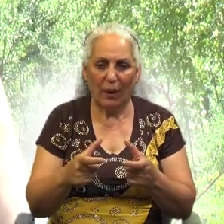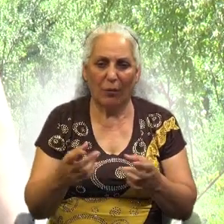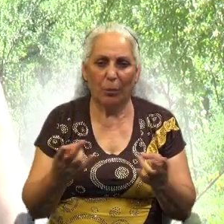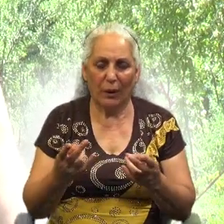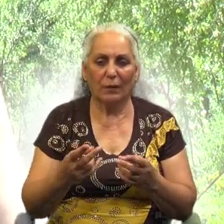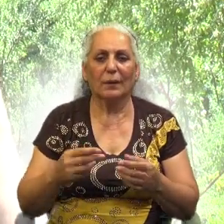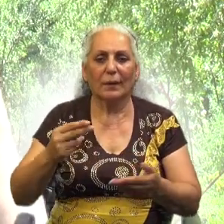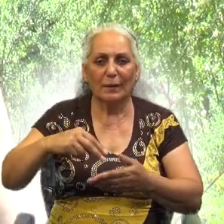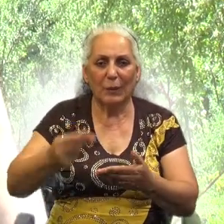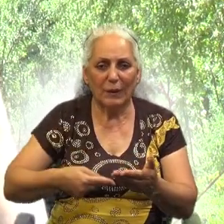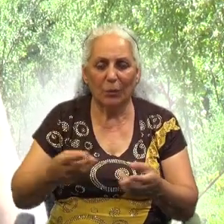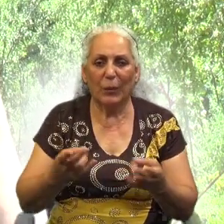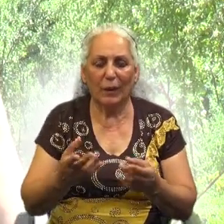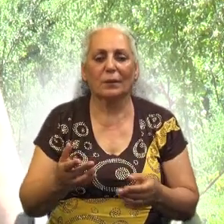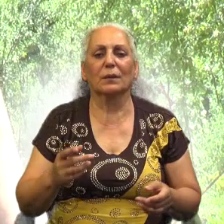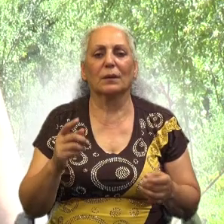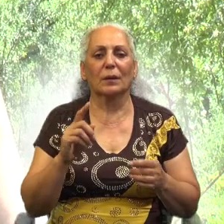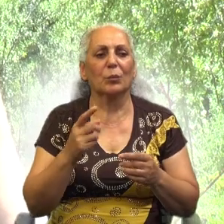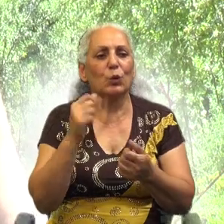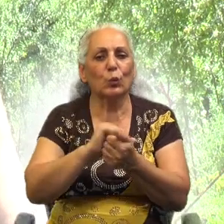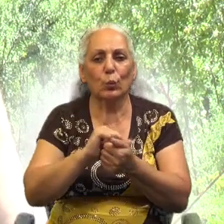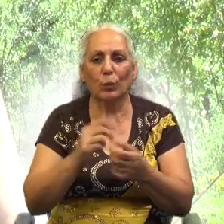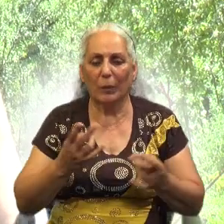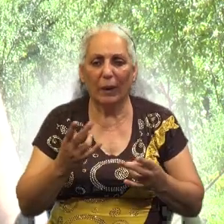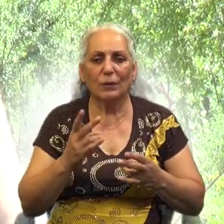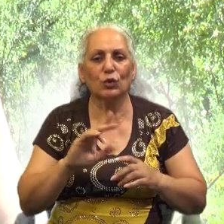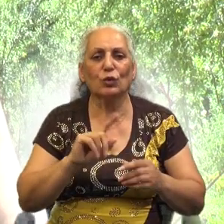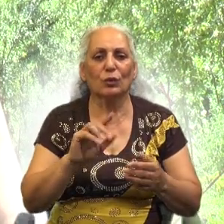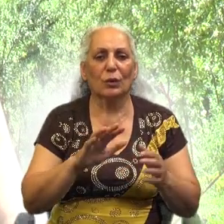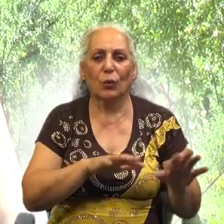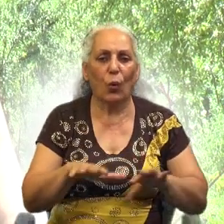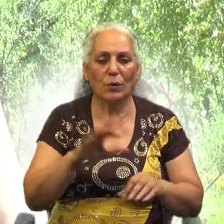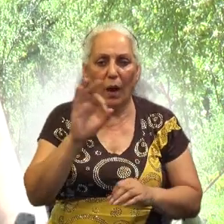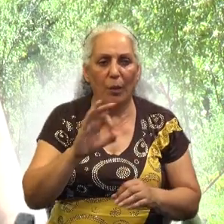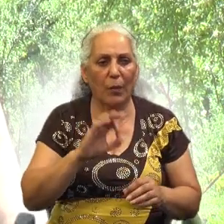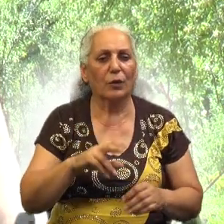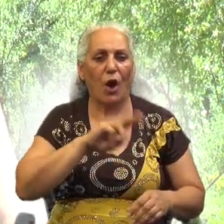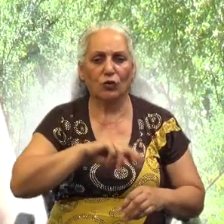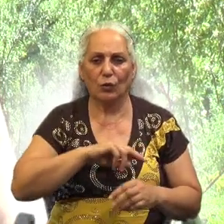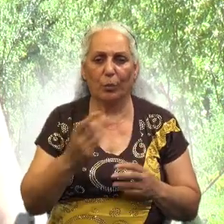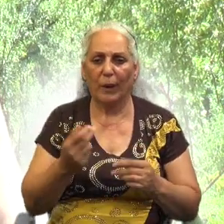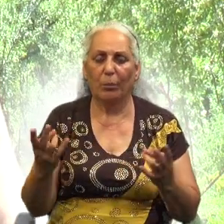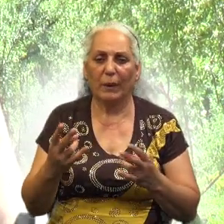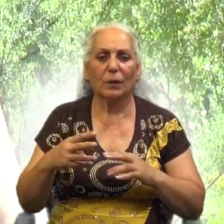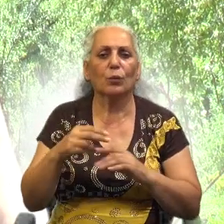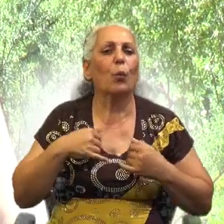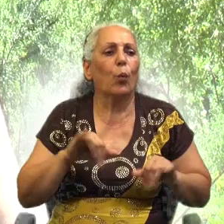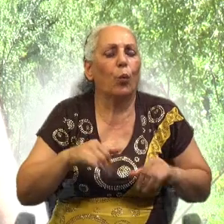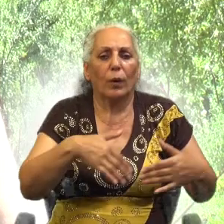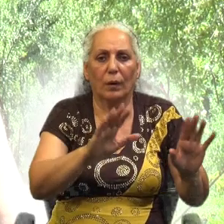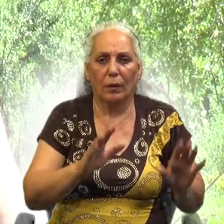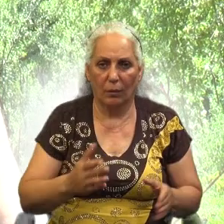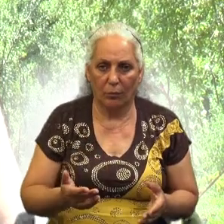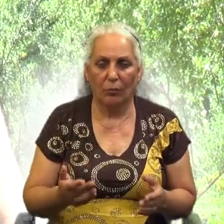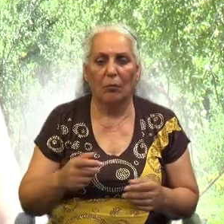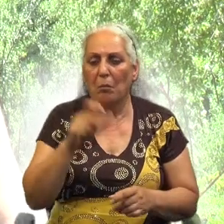փաստաթուղթա պետքա գնա հասնի, չգիտեմ ուշ, հետո աշխատողներն են պտի կրճատվեն, ոնց